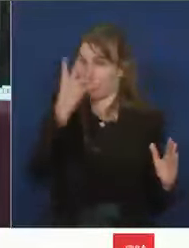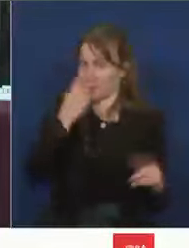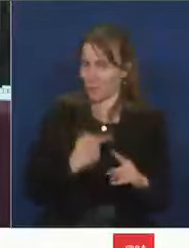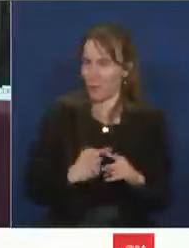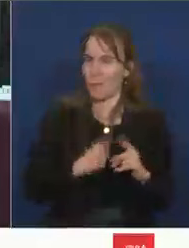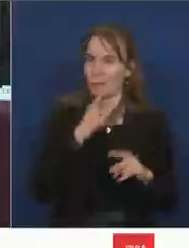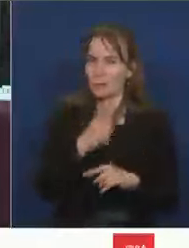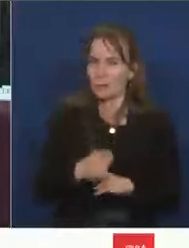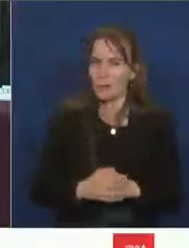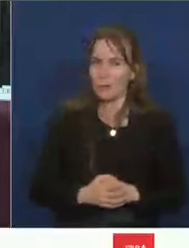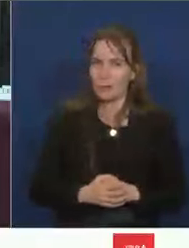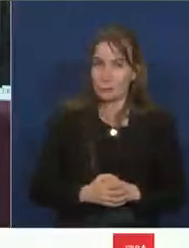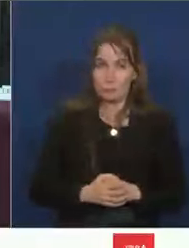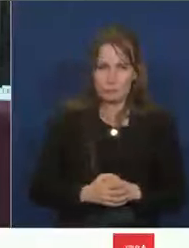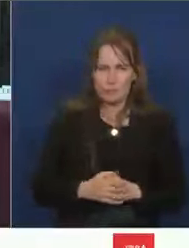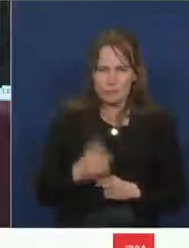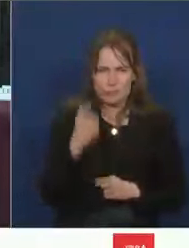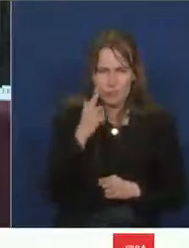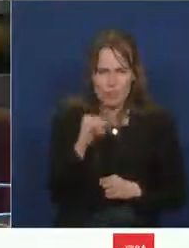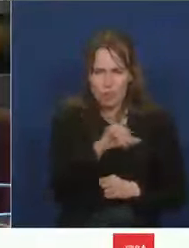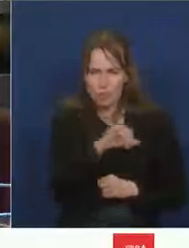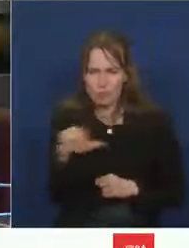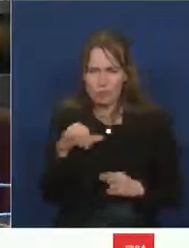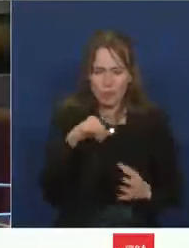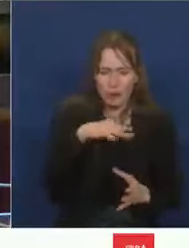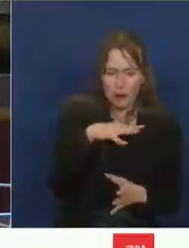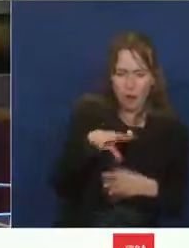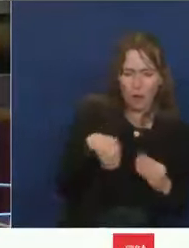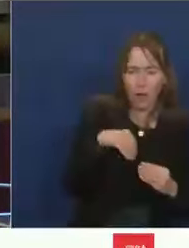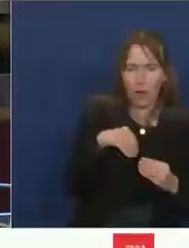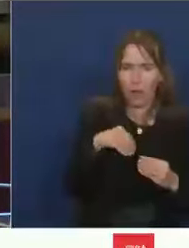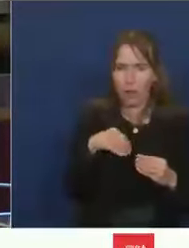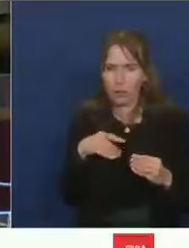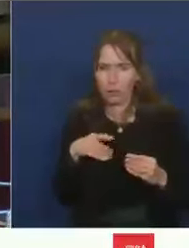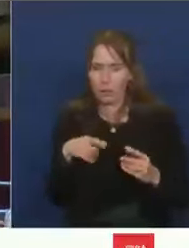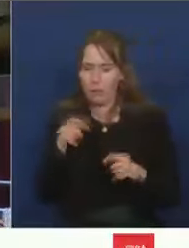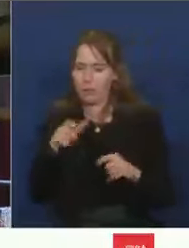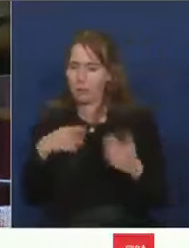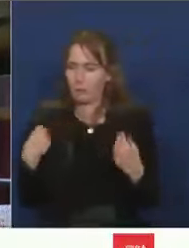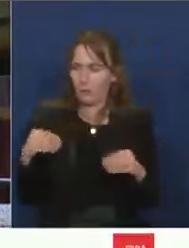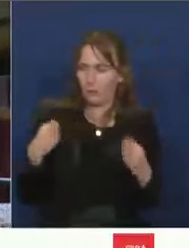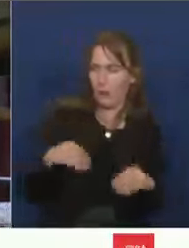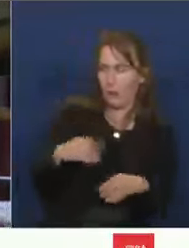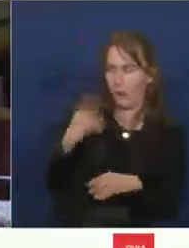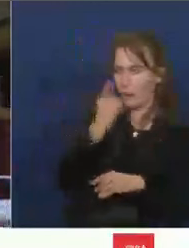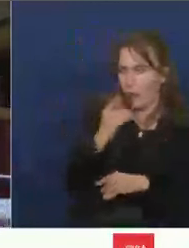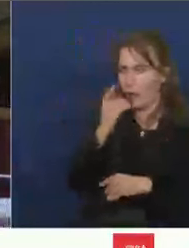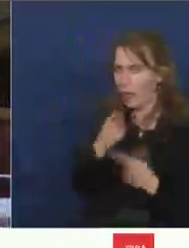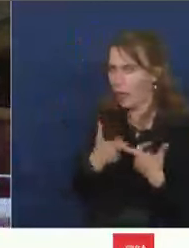jour, je n'ai jamais vu de trafic de stupes ni de dealers fréquenter la place Richebé.